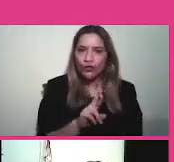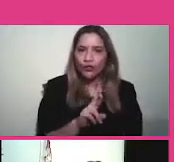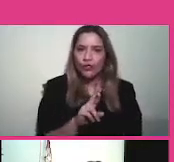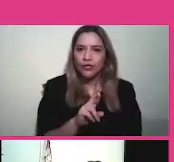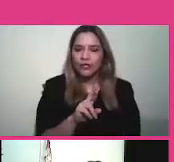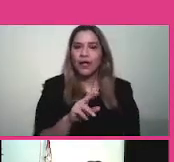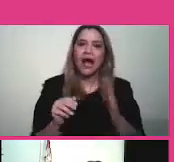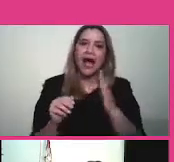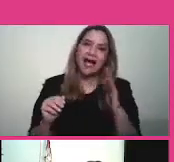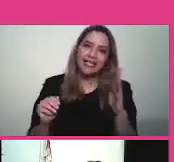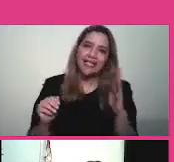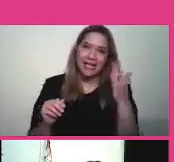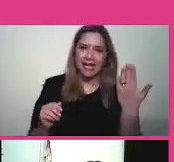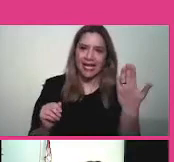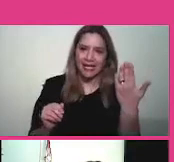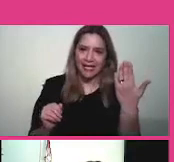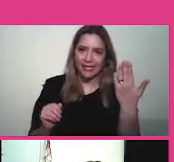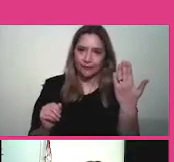Αριστερά.